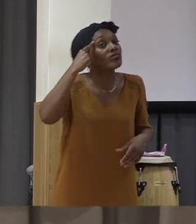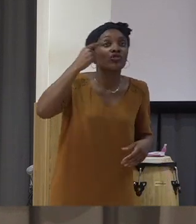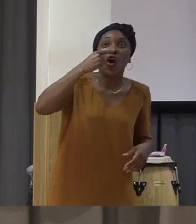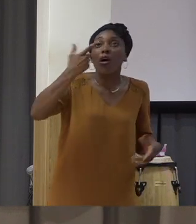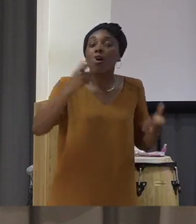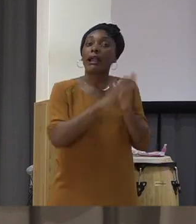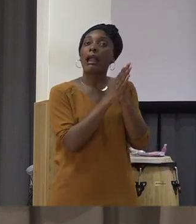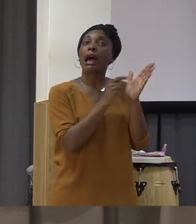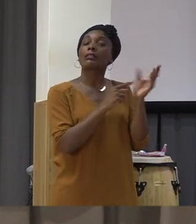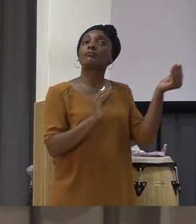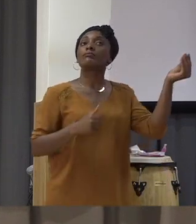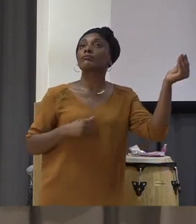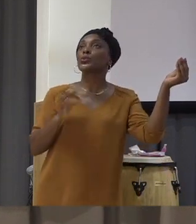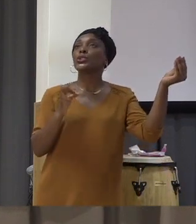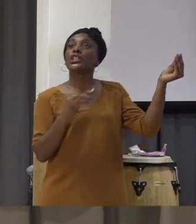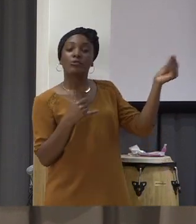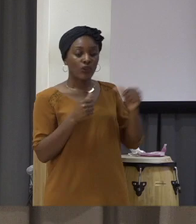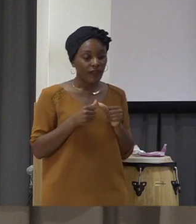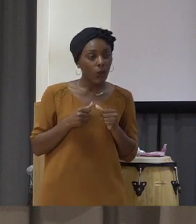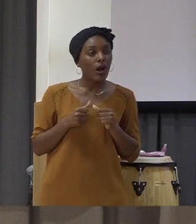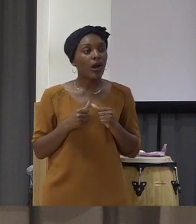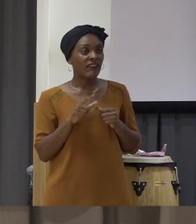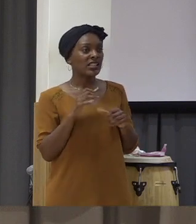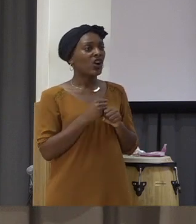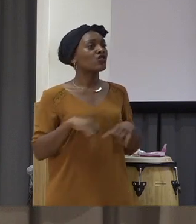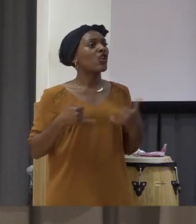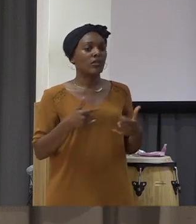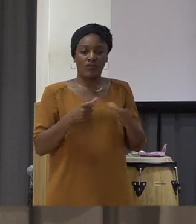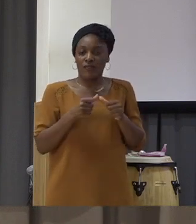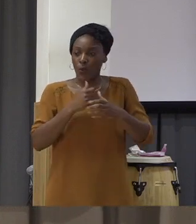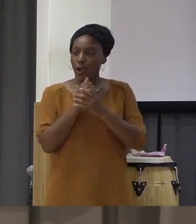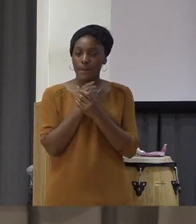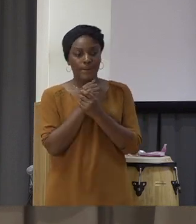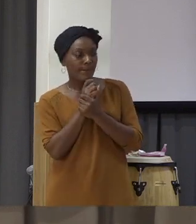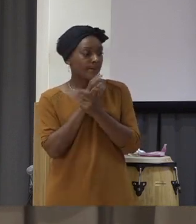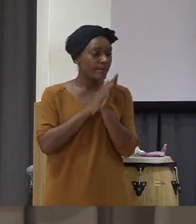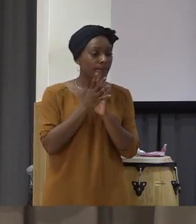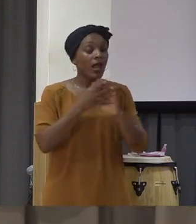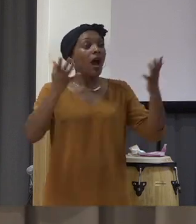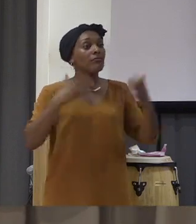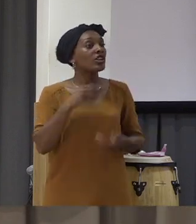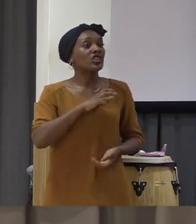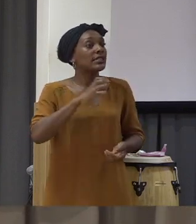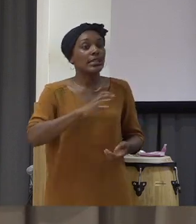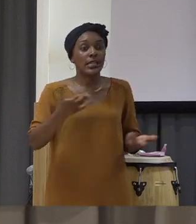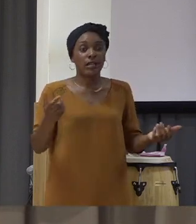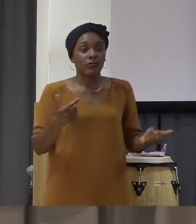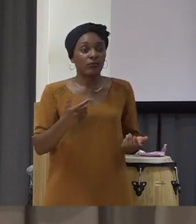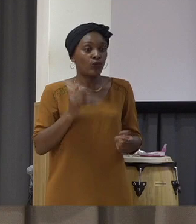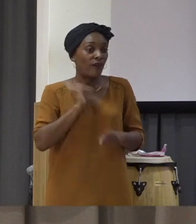d'énergie. Je pouvais encore faire des choses à 25 ans. Je me suis dit, qu'est-ce que je vais faire? J'ai essayé de faire ce que je